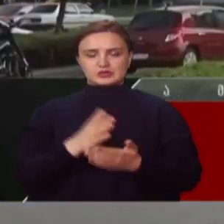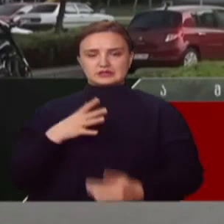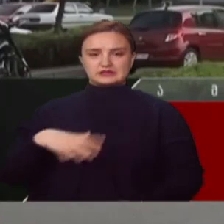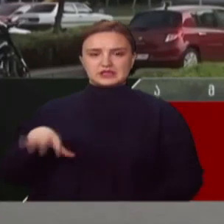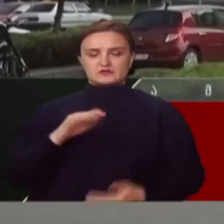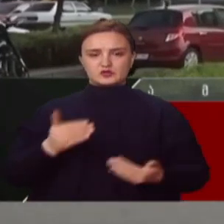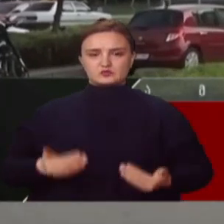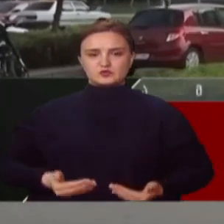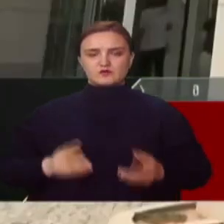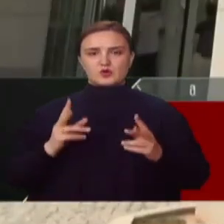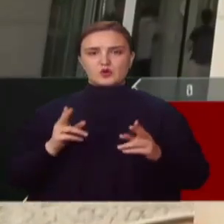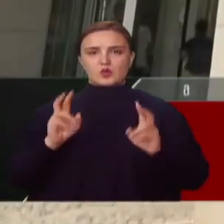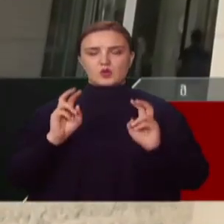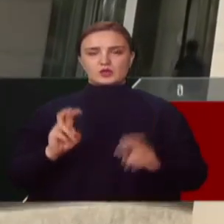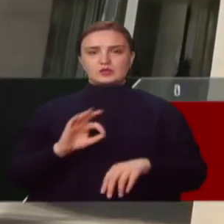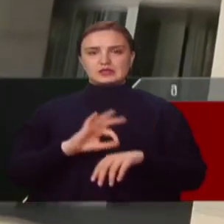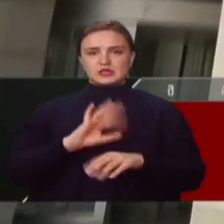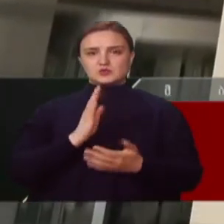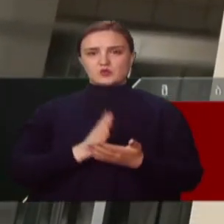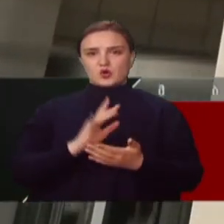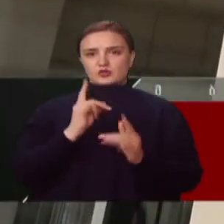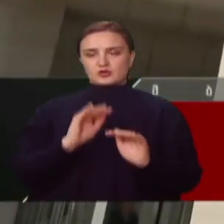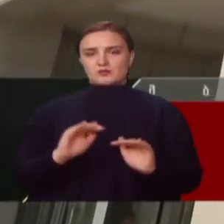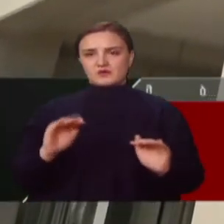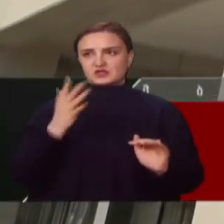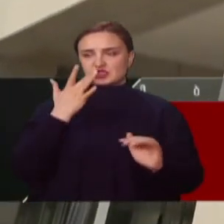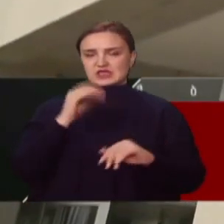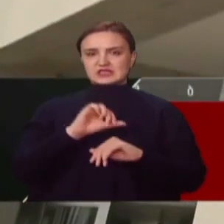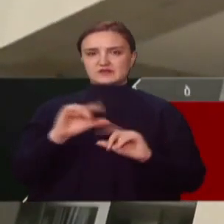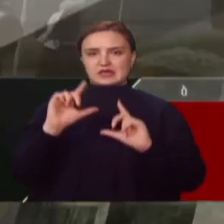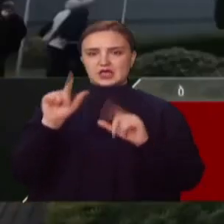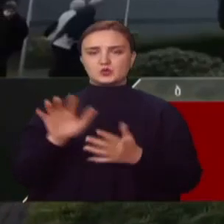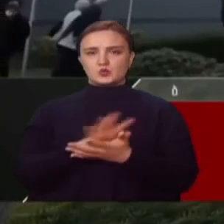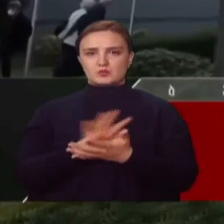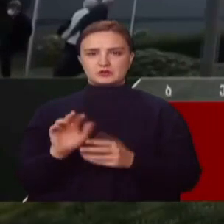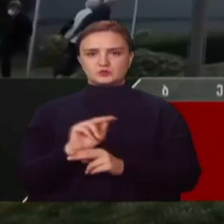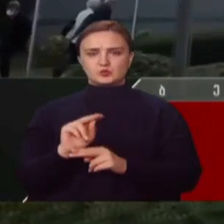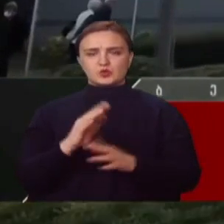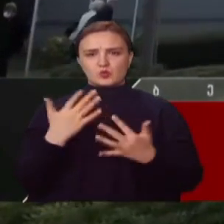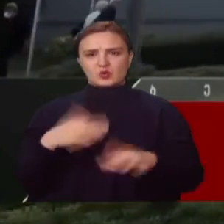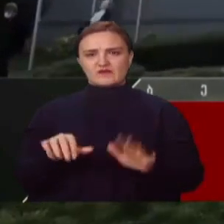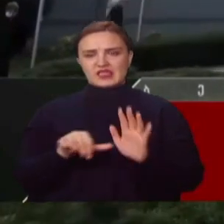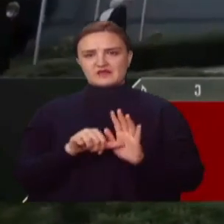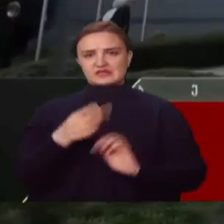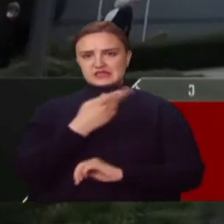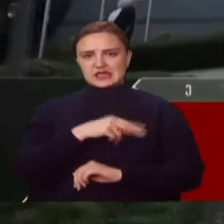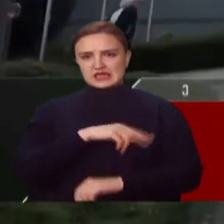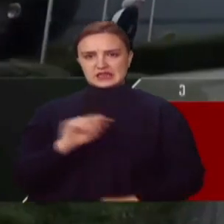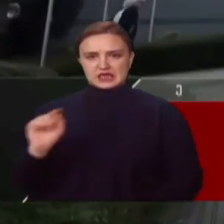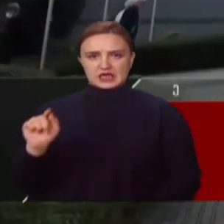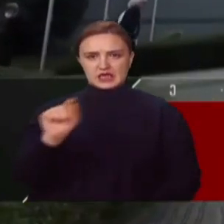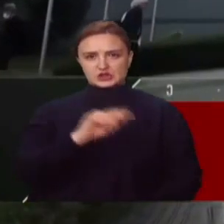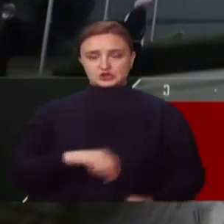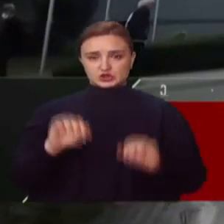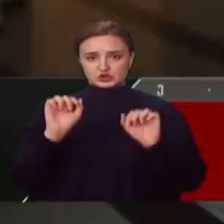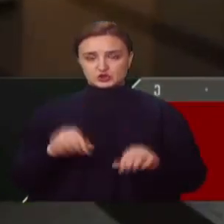საქართველოში მცხოვრებ ონკოლოგიური დიაგნოზის მქონე ბავშვებს საზღვარგარეთ უფასოდ მკურნალობა უკვე 6 კლინიკაში შეუძლიათ.